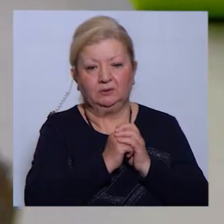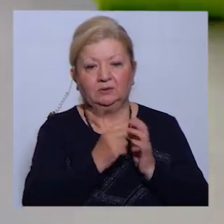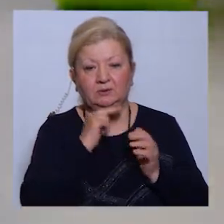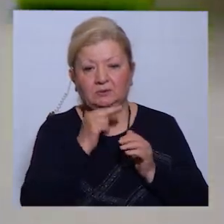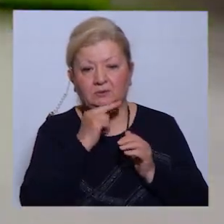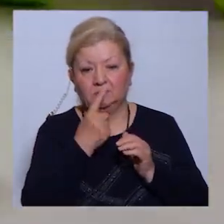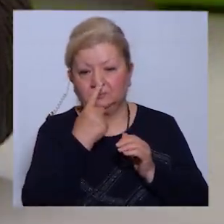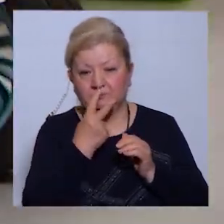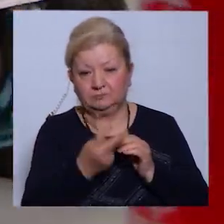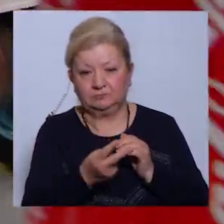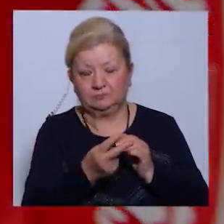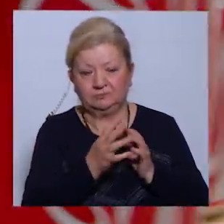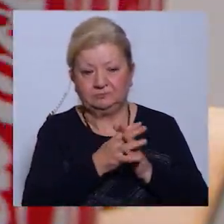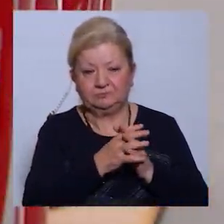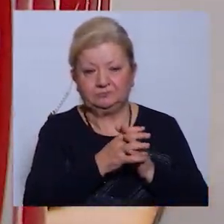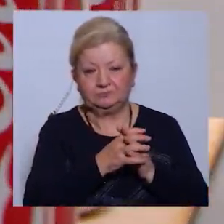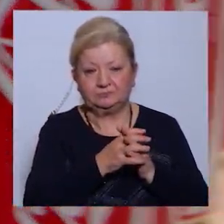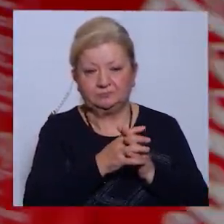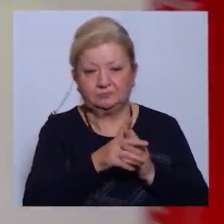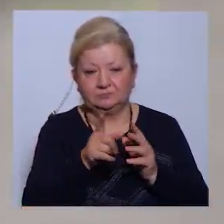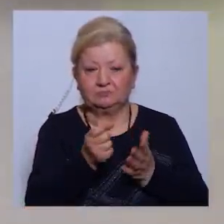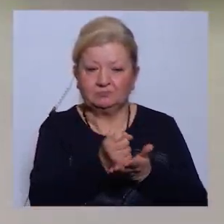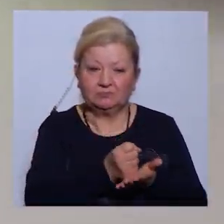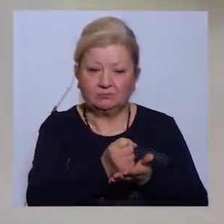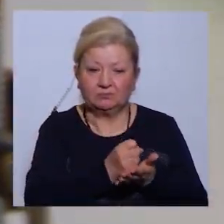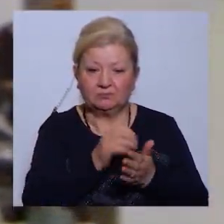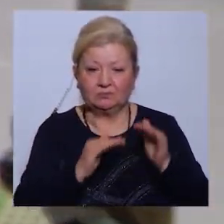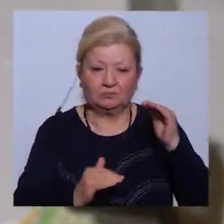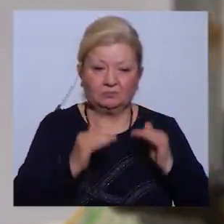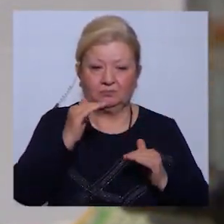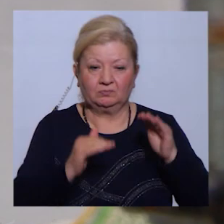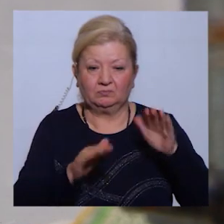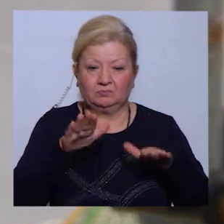დავაკვირდეთ ერთ რაღაცას. ინარჩუნებს წონასწორობას.